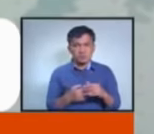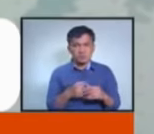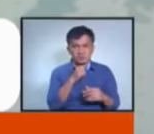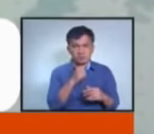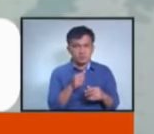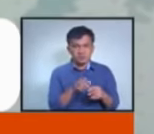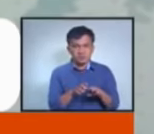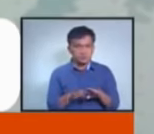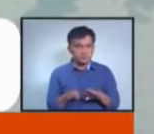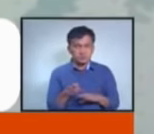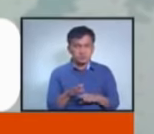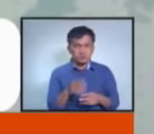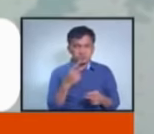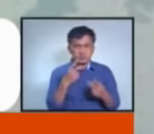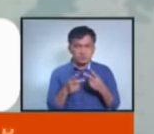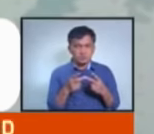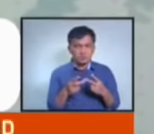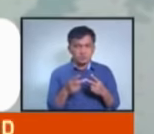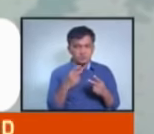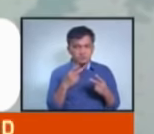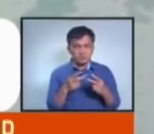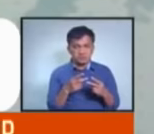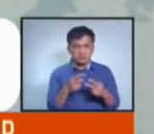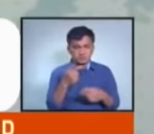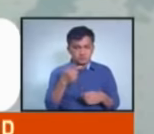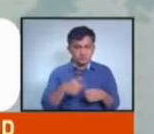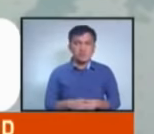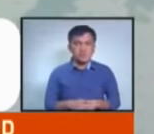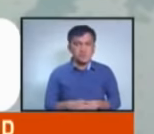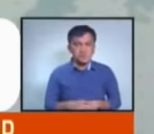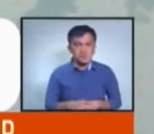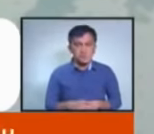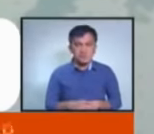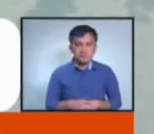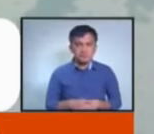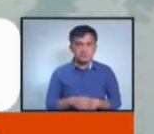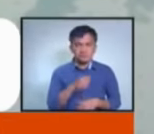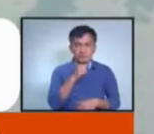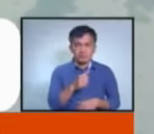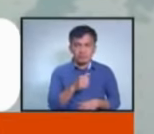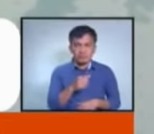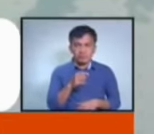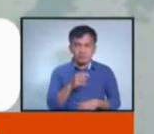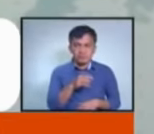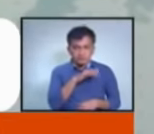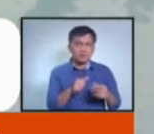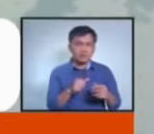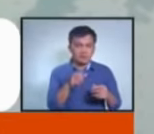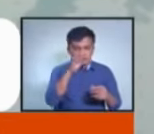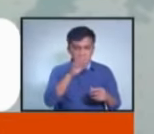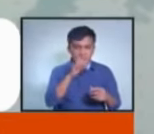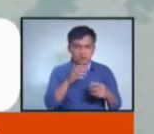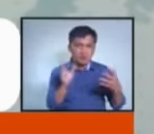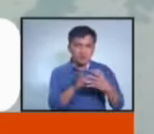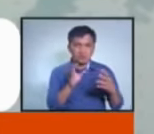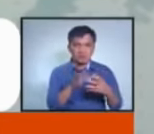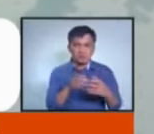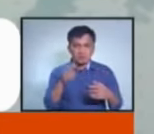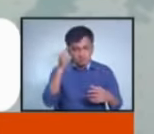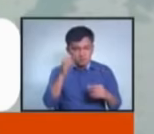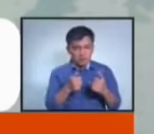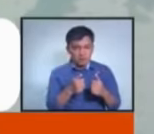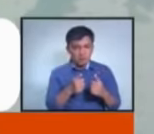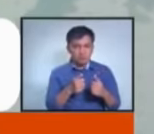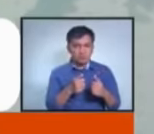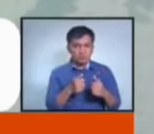ako agawan. Nakita ko na po talaga siya magpapagasulay na doon. Hindi nangyari. Naman po ako naghahanap ng gulo, ganun. Paano kung nabasag yung ano ko?